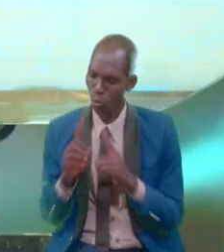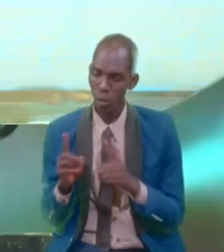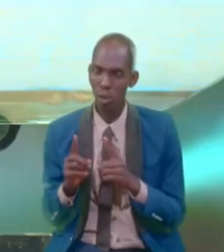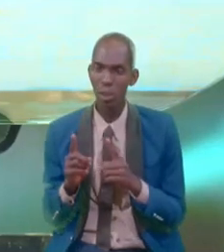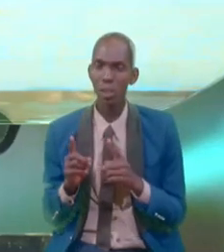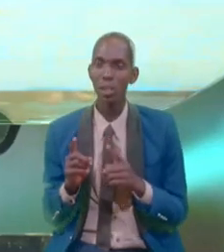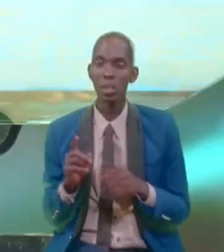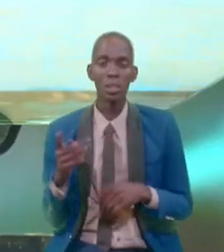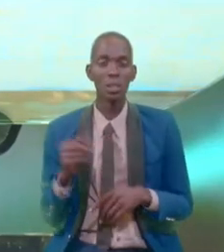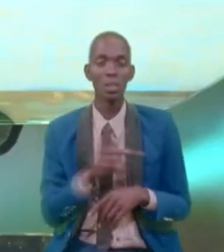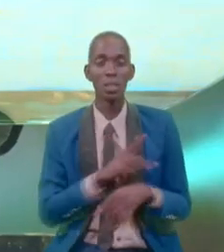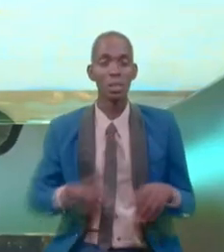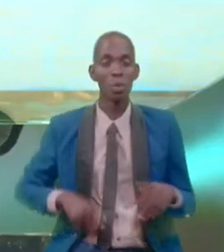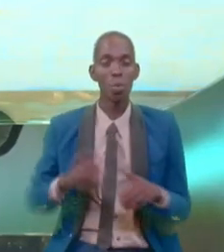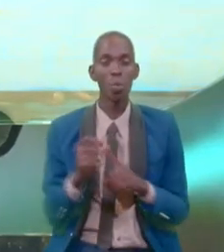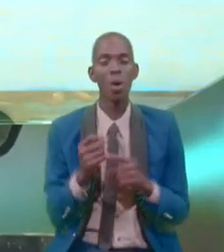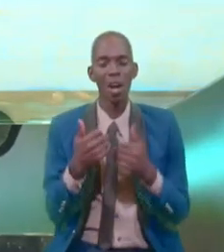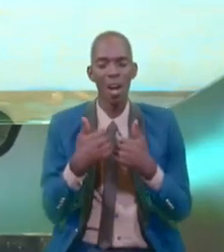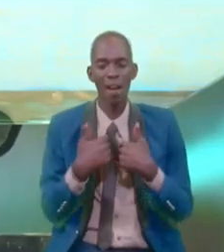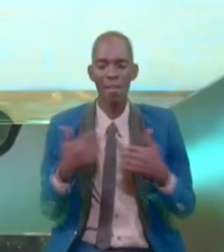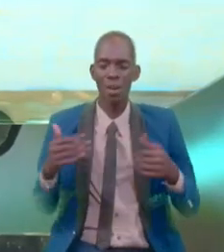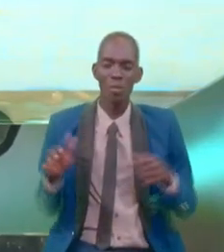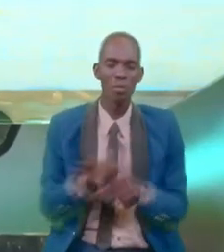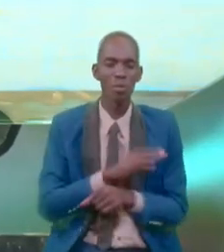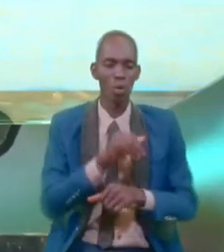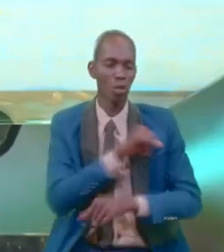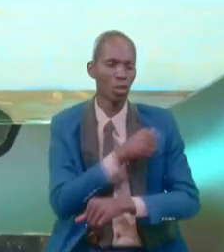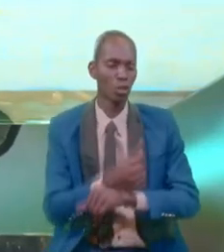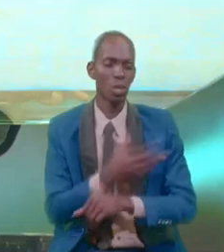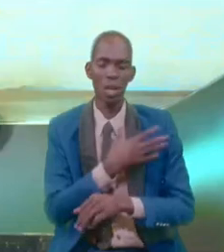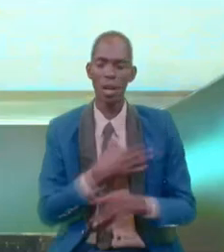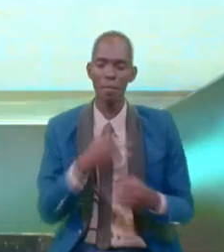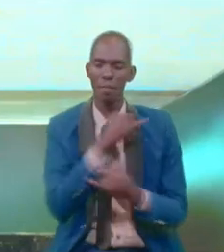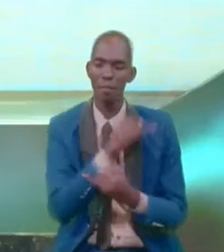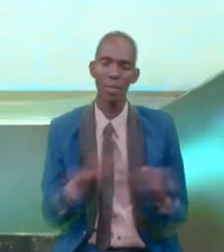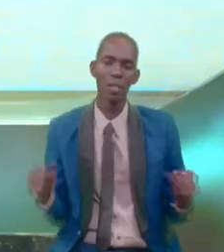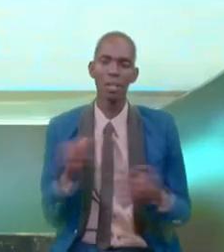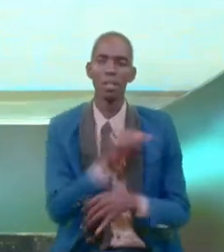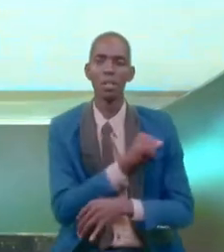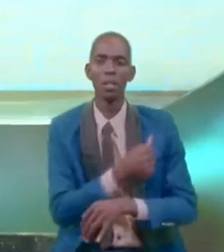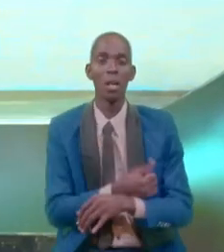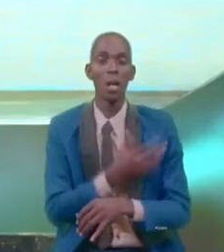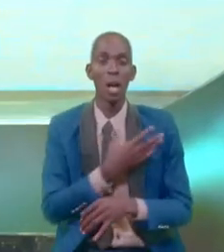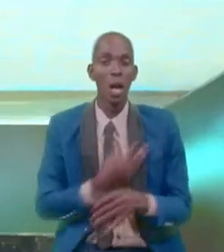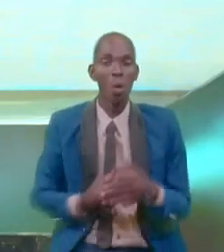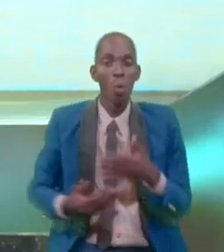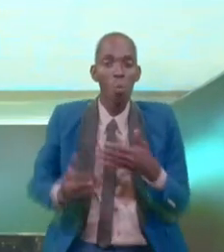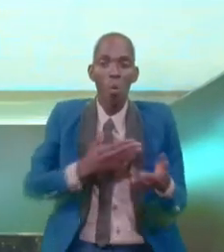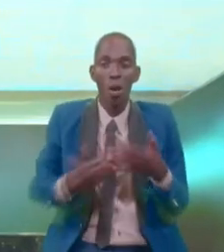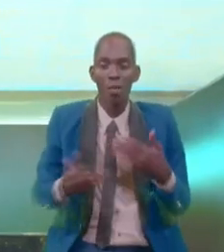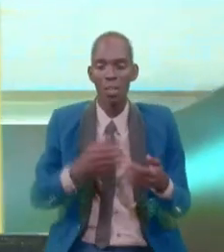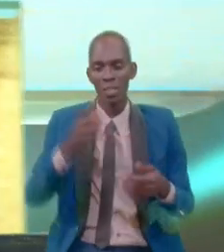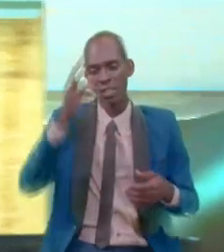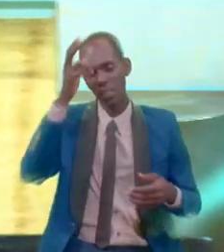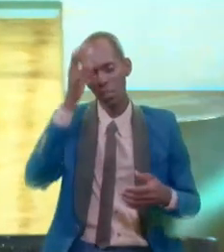sa parole est pleine d'autorité et l'autorité finale. Quel que soit